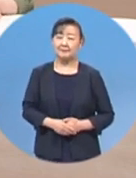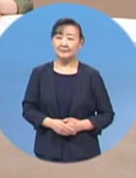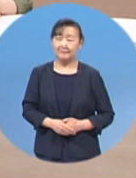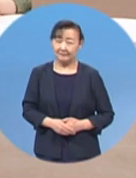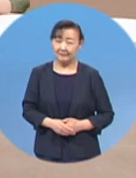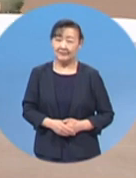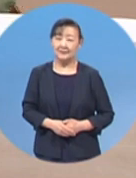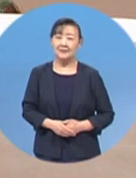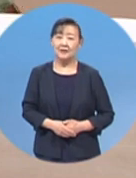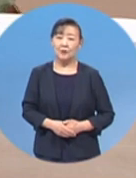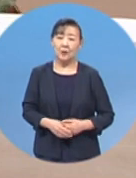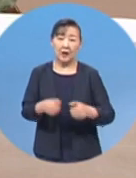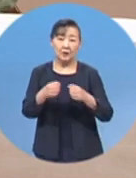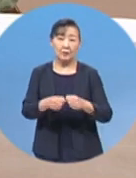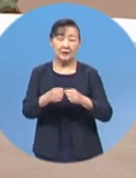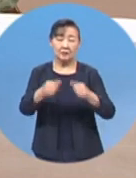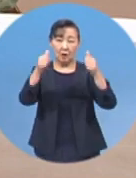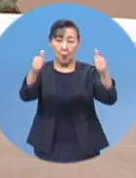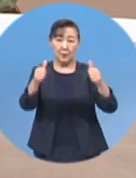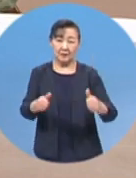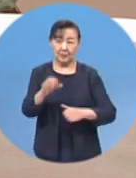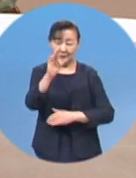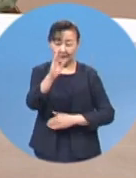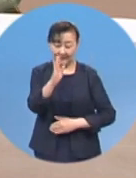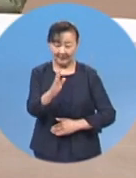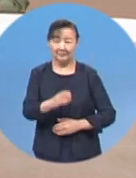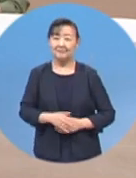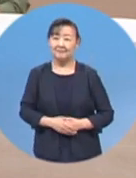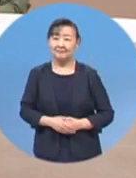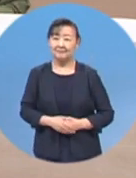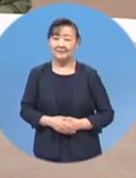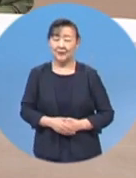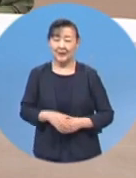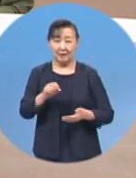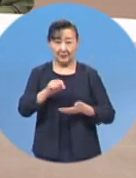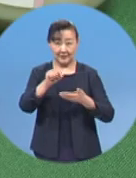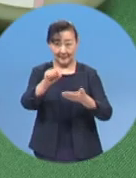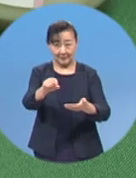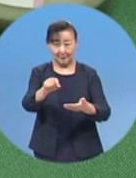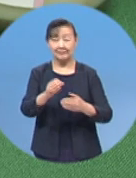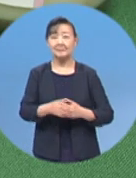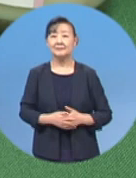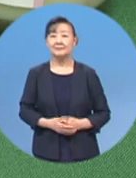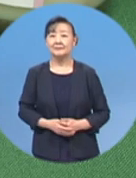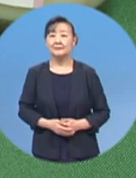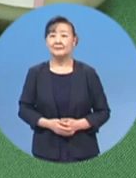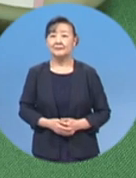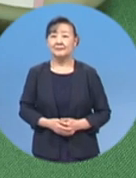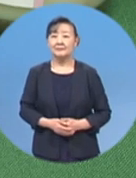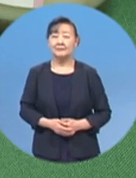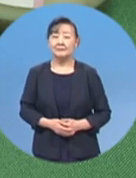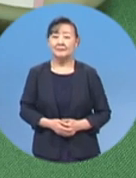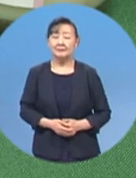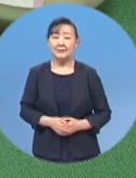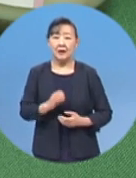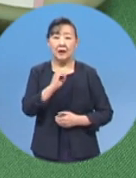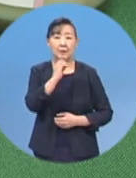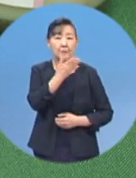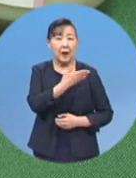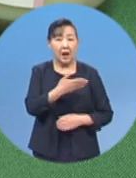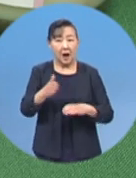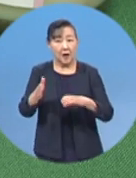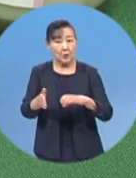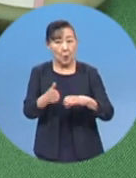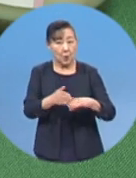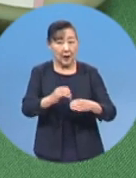の吟醸酒について詳しくはホームページをご覧ください。それではプレゼントです。 今週はバラ羊羹、